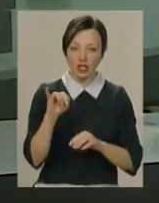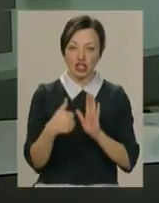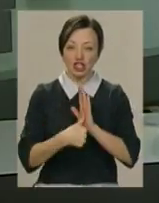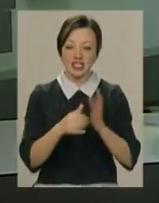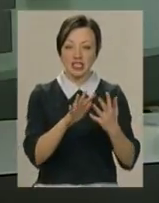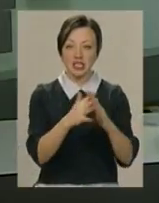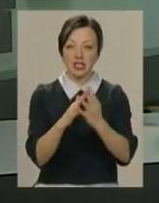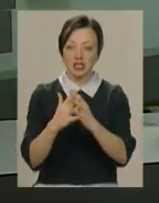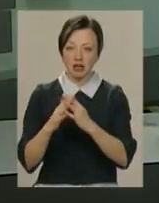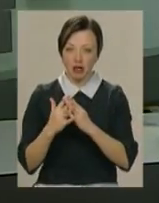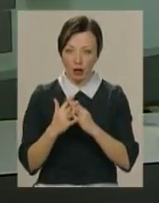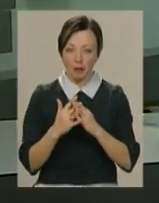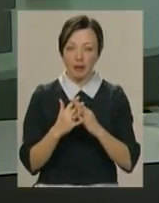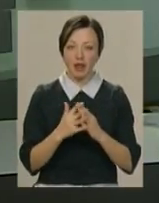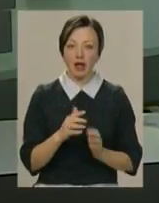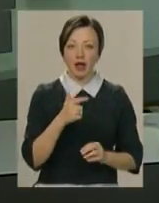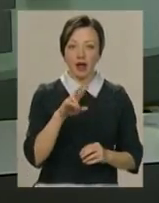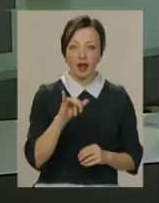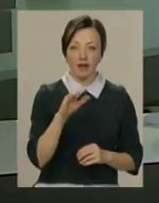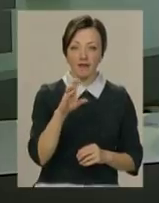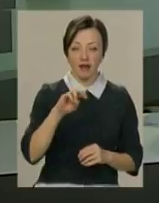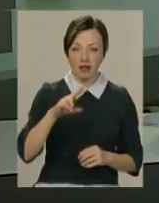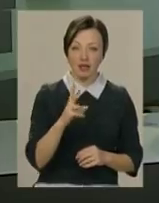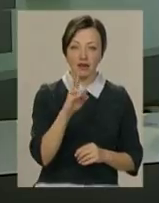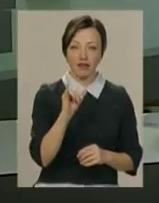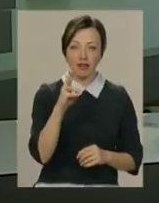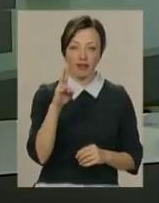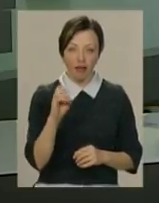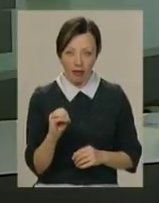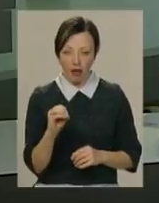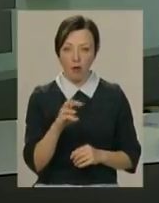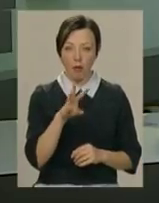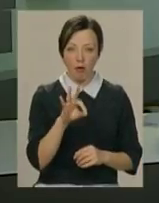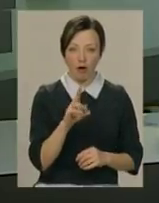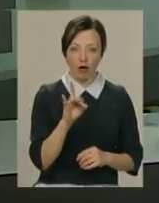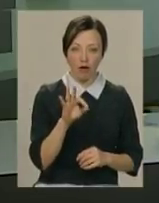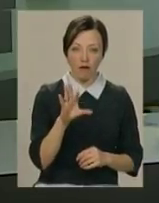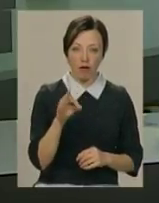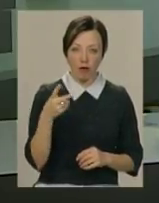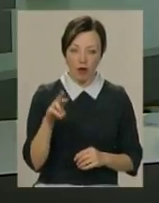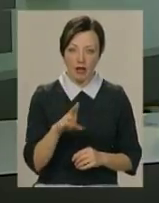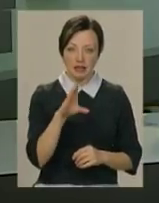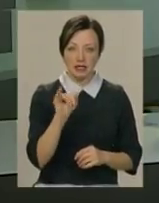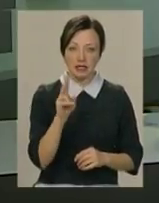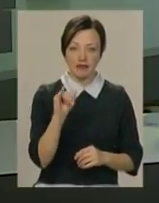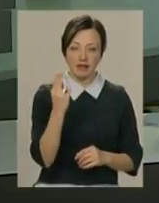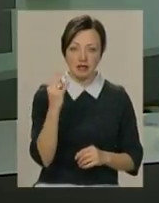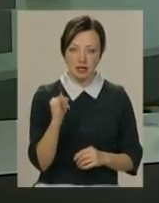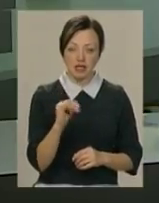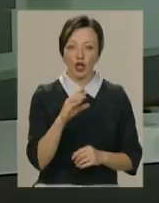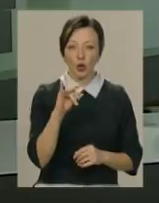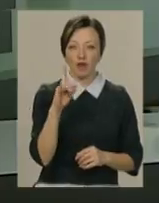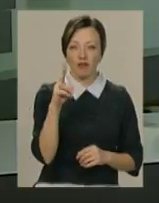6 сільських рад. А саме Глівецьку, Квітневську, Мокроволянську, Севківську, Ставищанську та